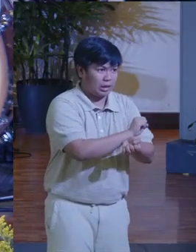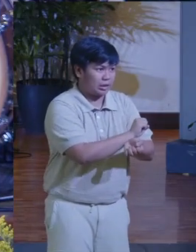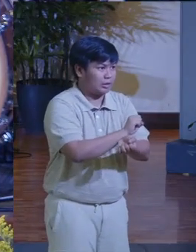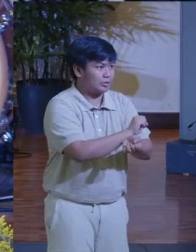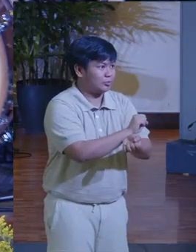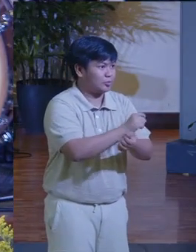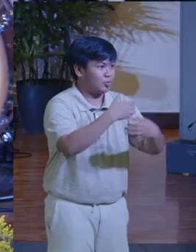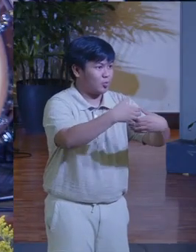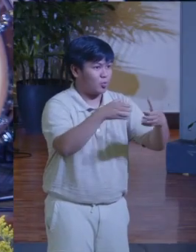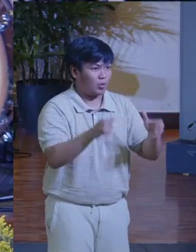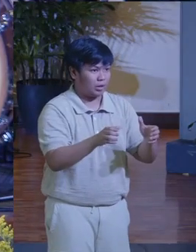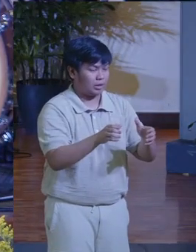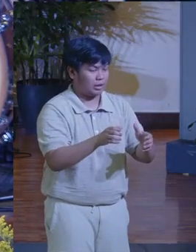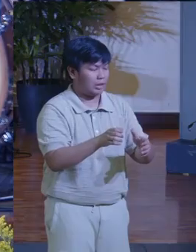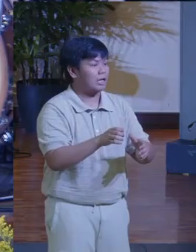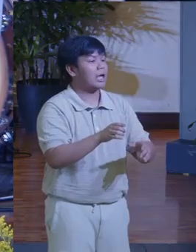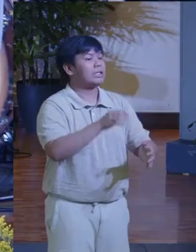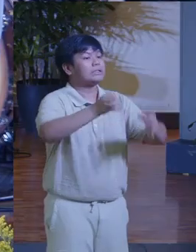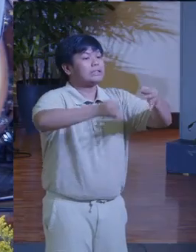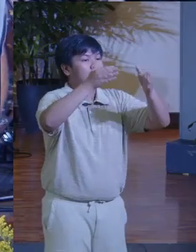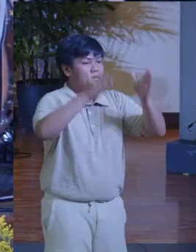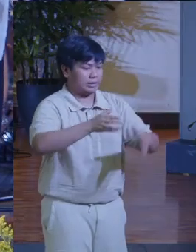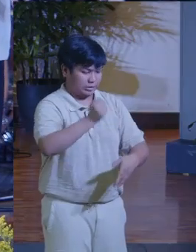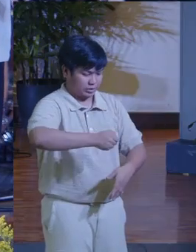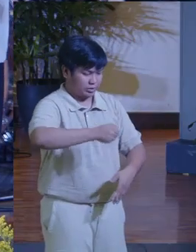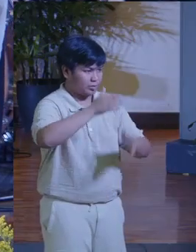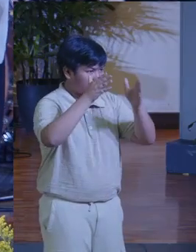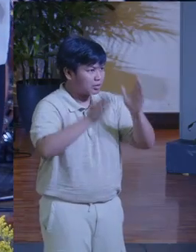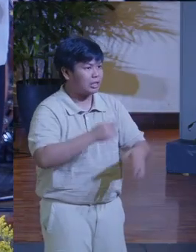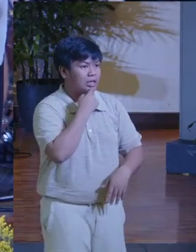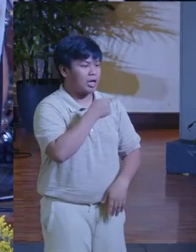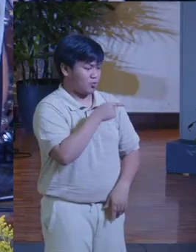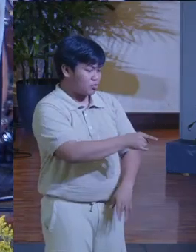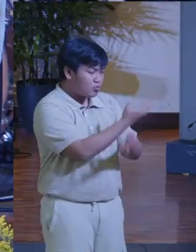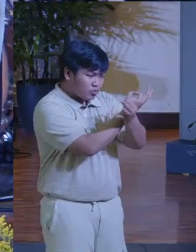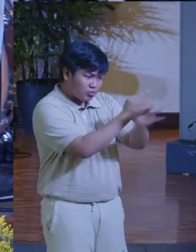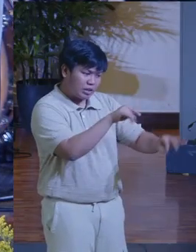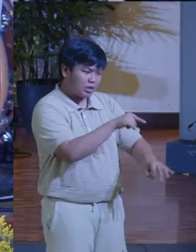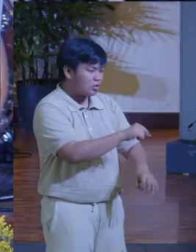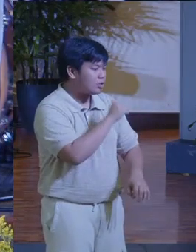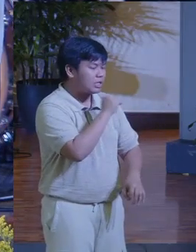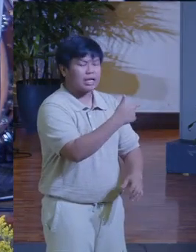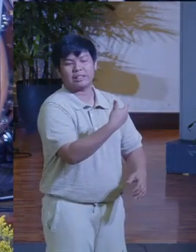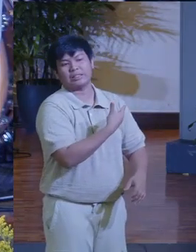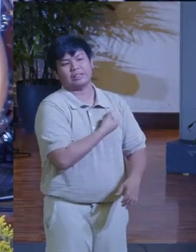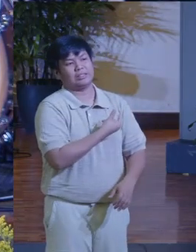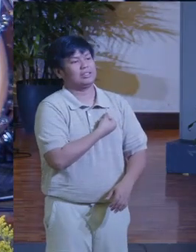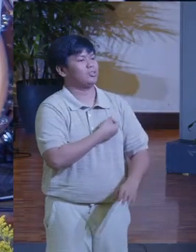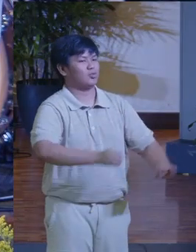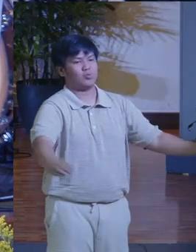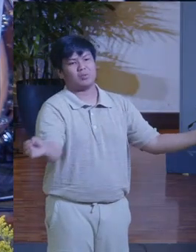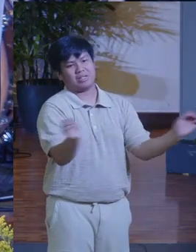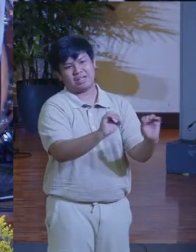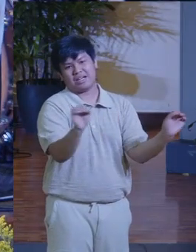Justified by His grace as a gift. Sabi ng Romans